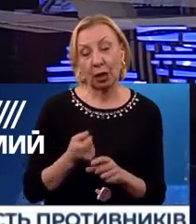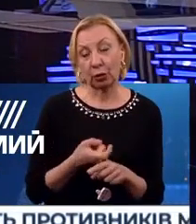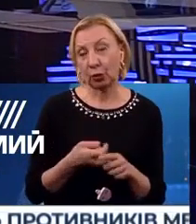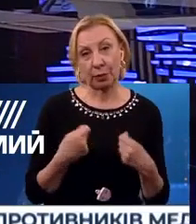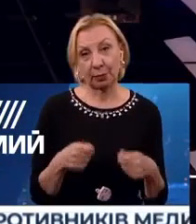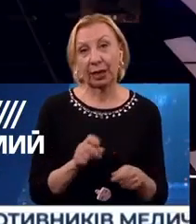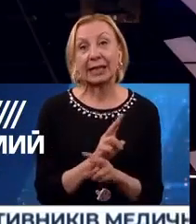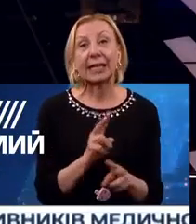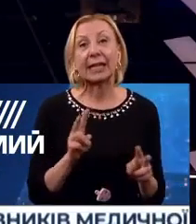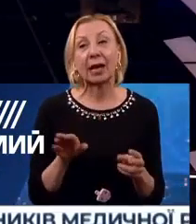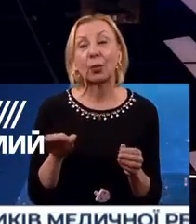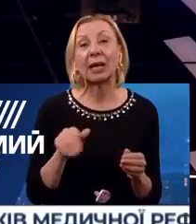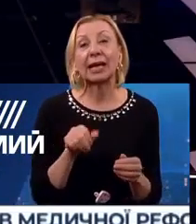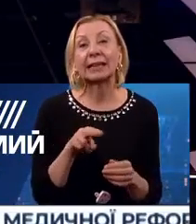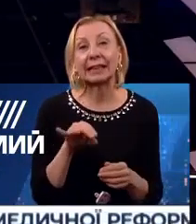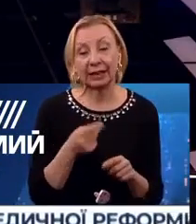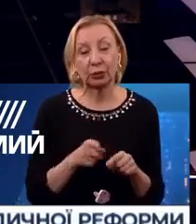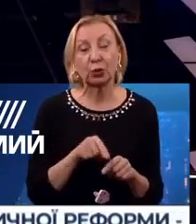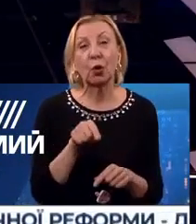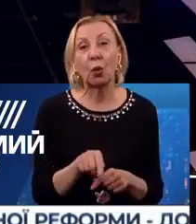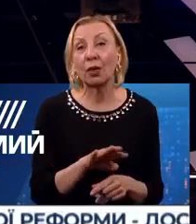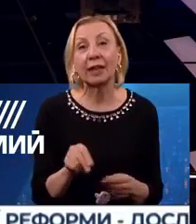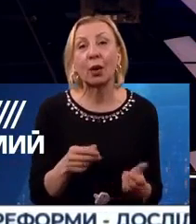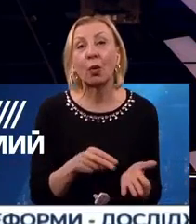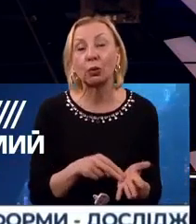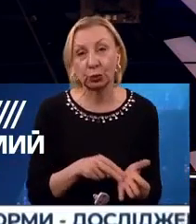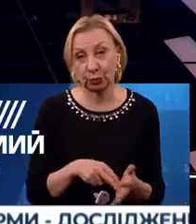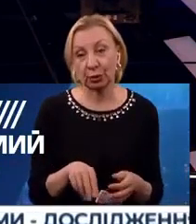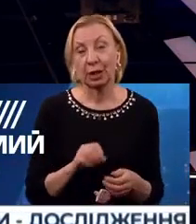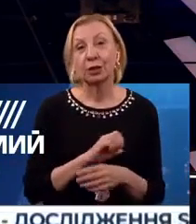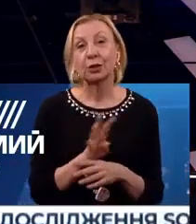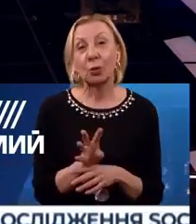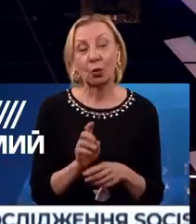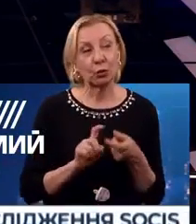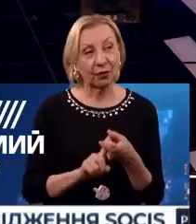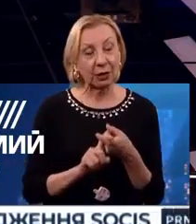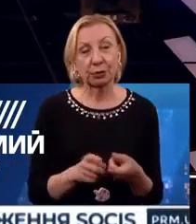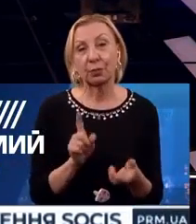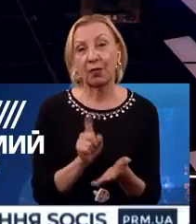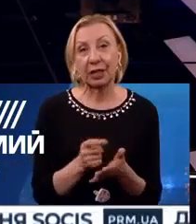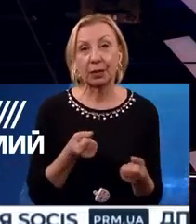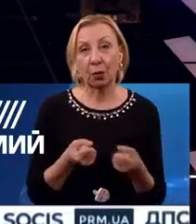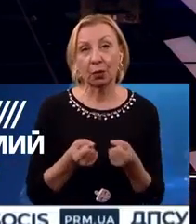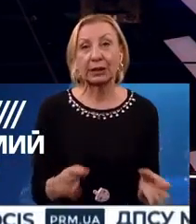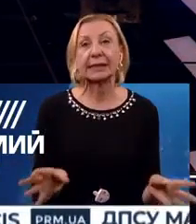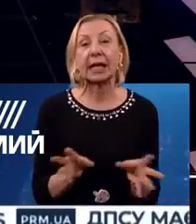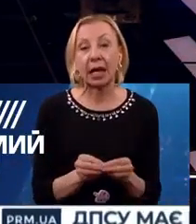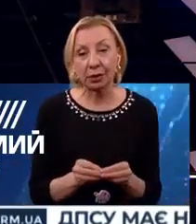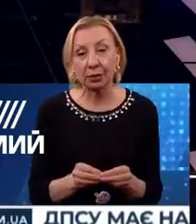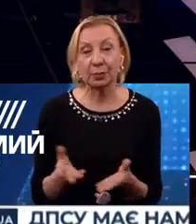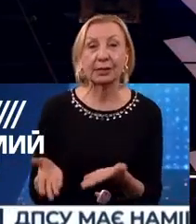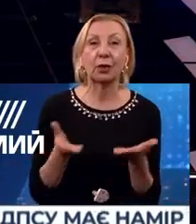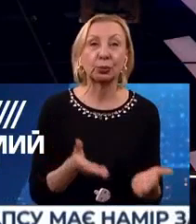кредити Міжнародного валютного фонду, то не коштують. Тому і з коронавірусом повинні боротися разом, в тому числі залучаючи